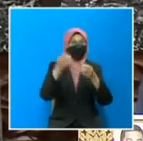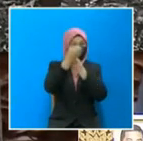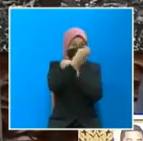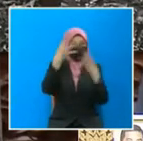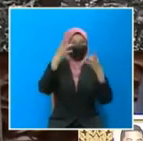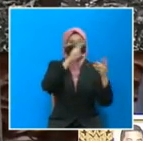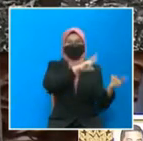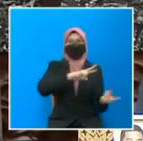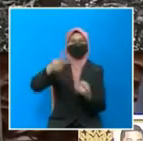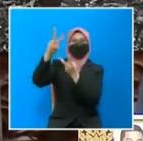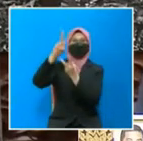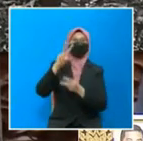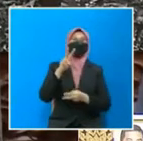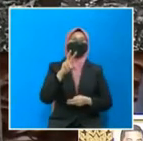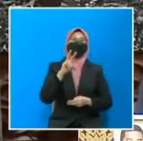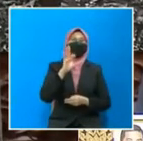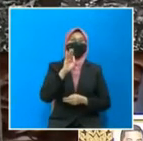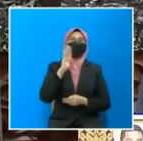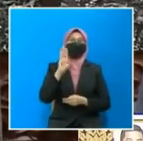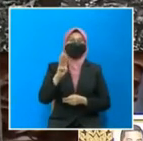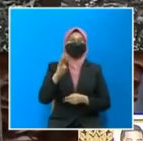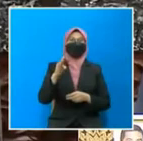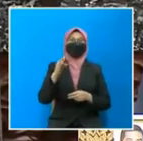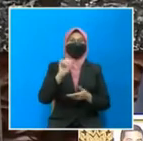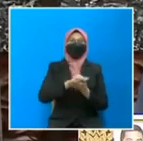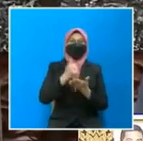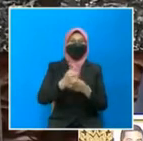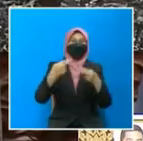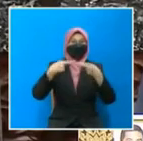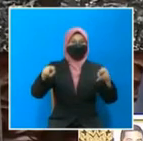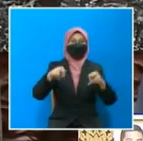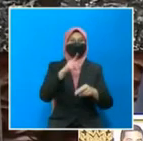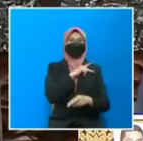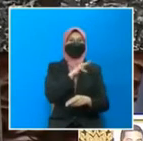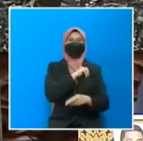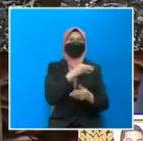dibuat naik di akaun Facebook dan portal rasmi Kementerian Kewangan.